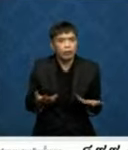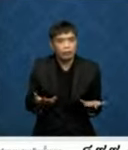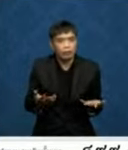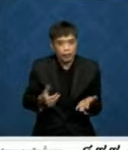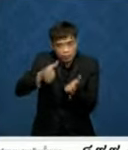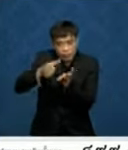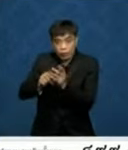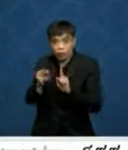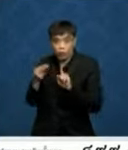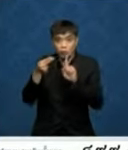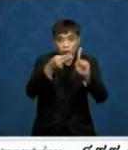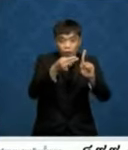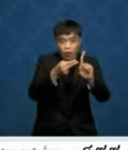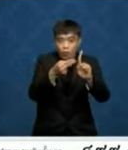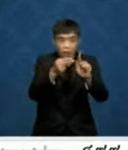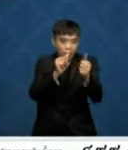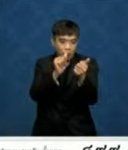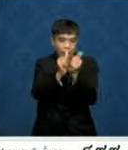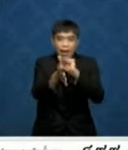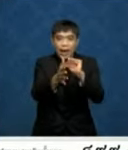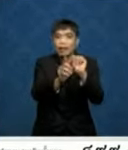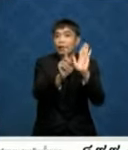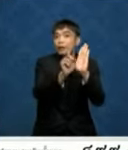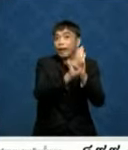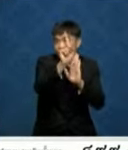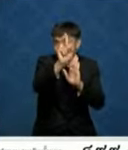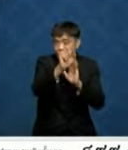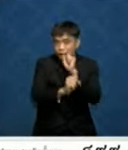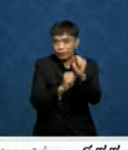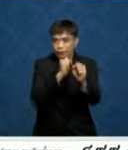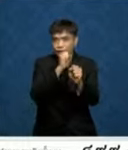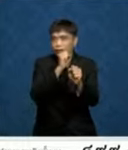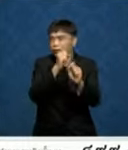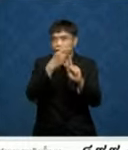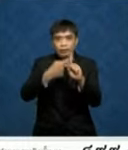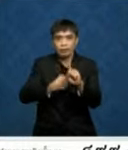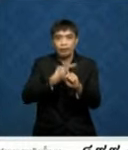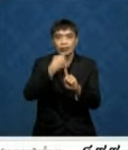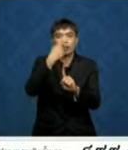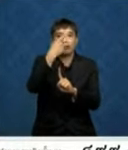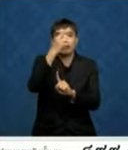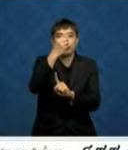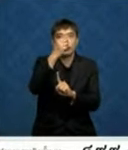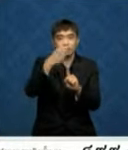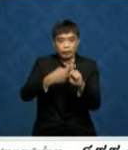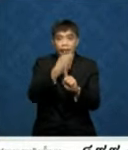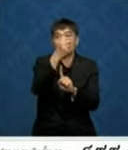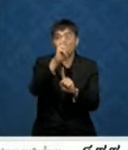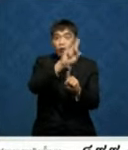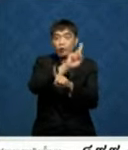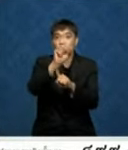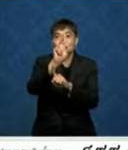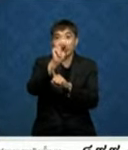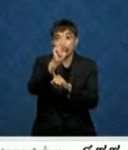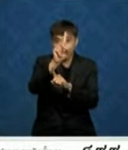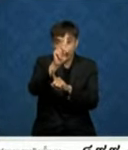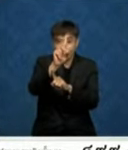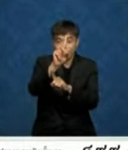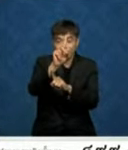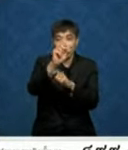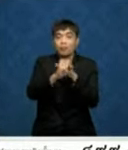จกดิจิทัลเล็ตไม่ทันภายในไตรมาสที่1ของปีงบประมาณ68หรือภายใน31ธันวาคม67เนี่ยแปลว่ารัฐบาลจะผิดนัดชำระหนี้